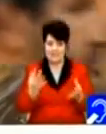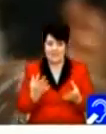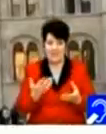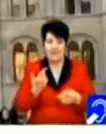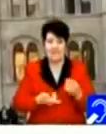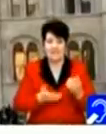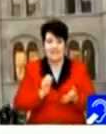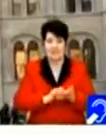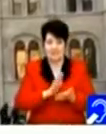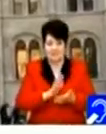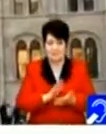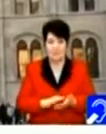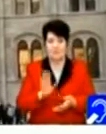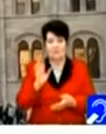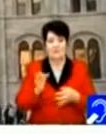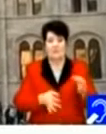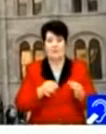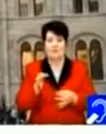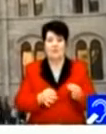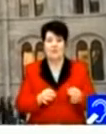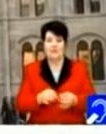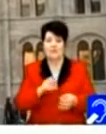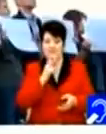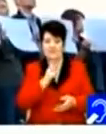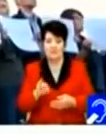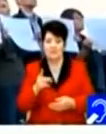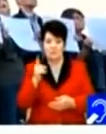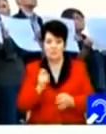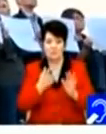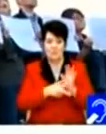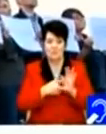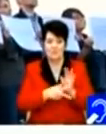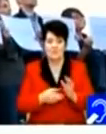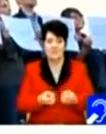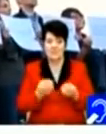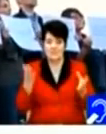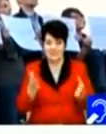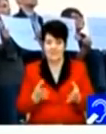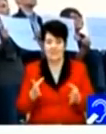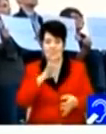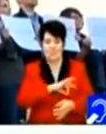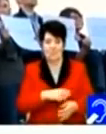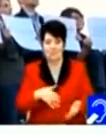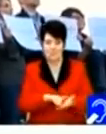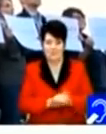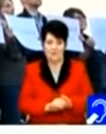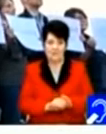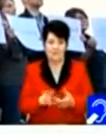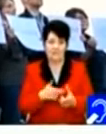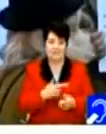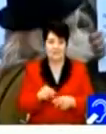în refuz, vor fi duși în fața unui judecător care îi poate pedepsi cu 180 de zile de muncă în folosul comunității sau chiar cu